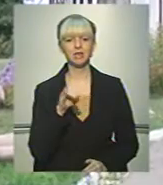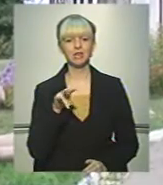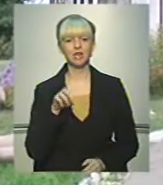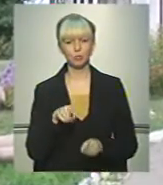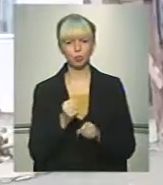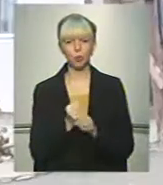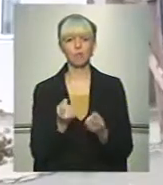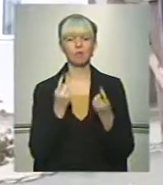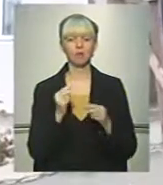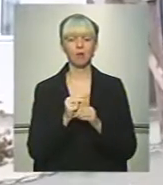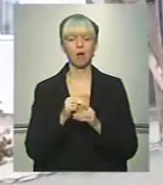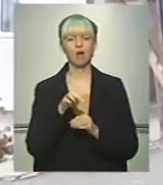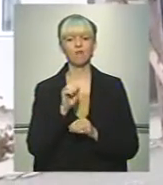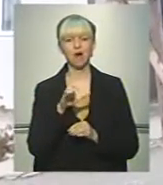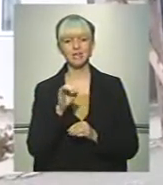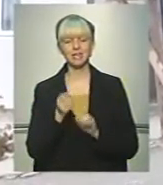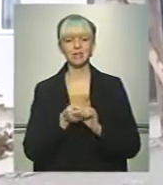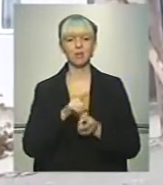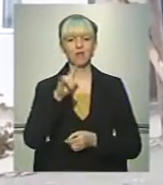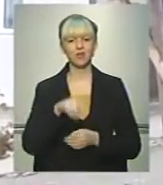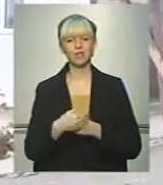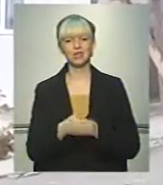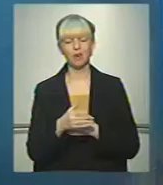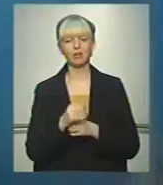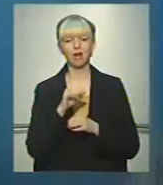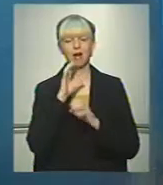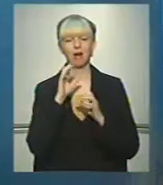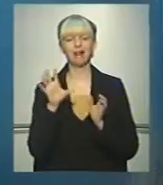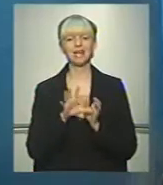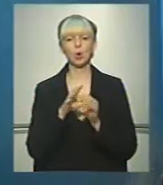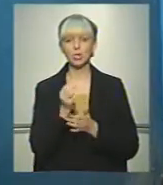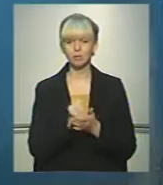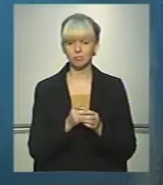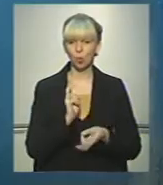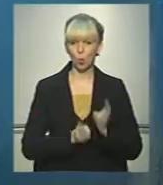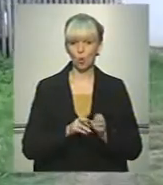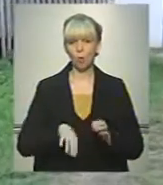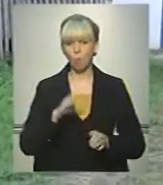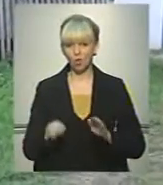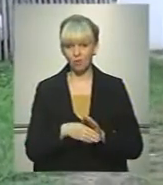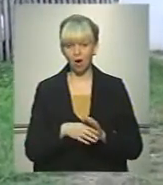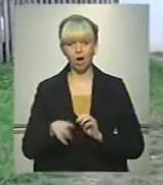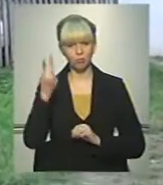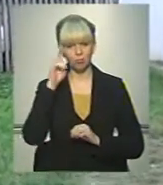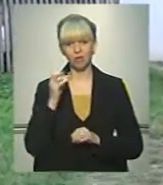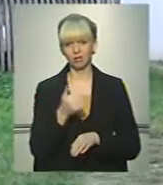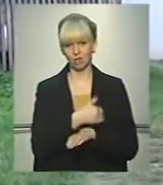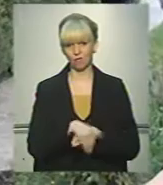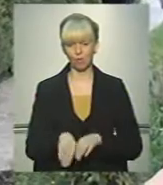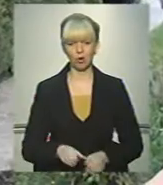робиться капітальний ремонт фасаду, замінено вікна та двері на енергозберігаючі. Проте кухня у підвалі, а вбиральні – на